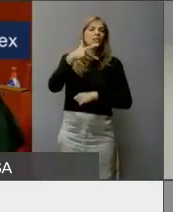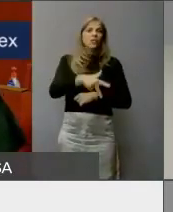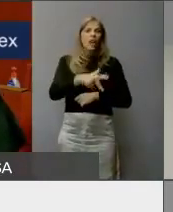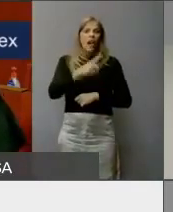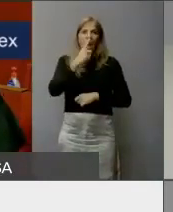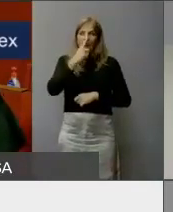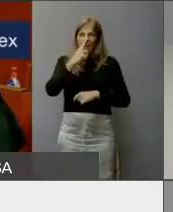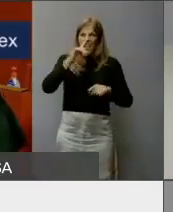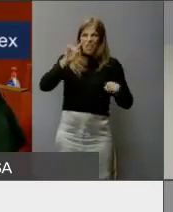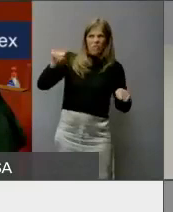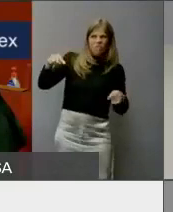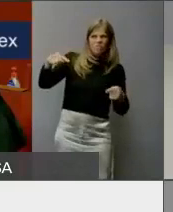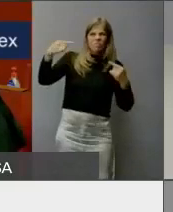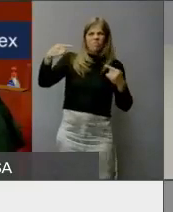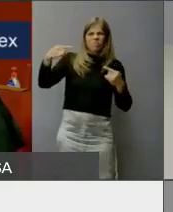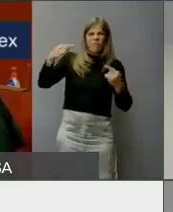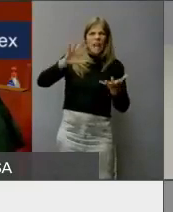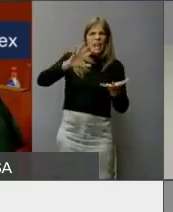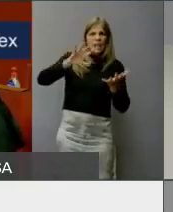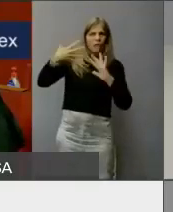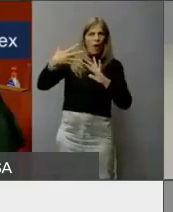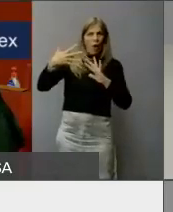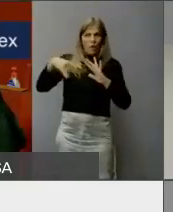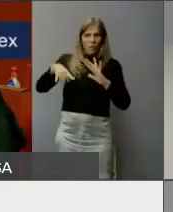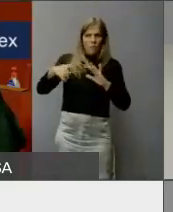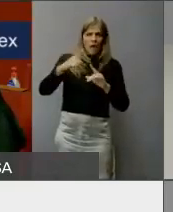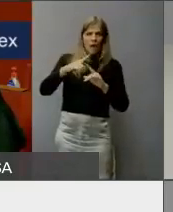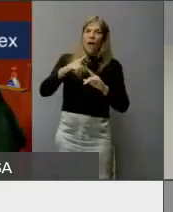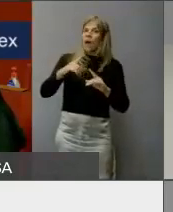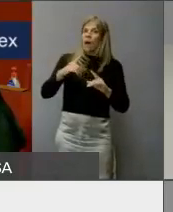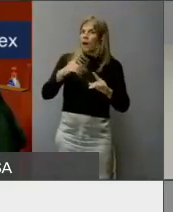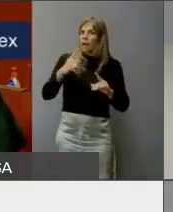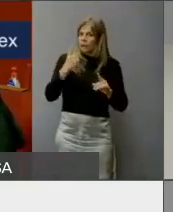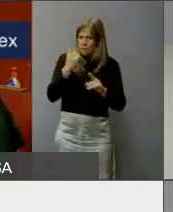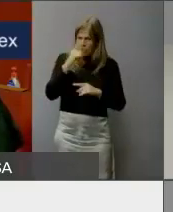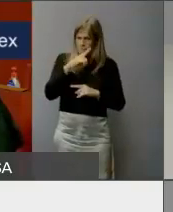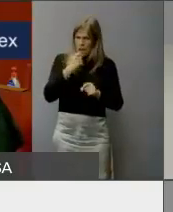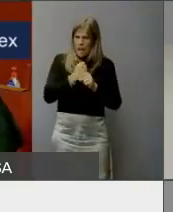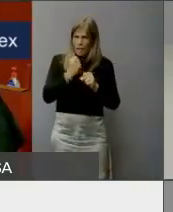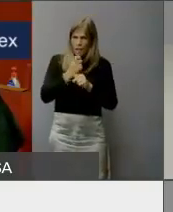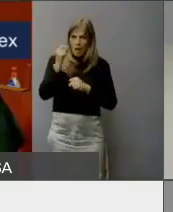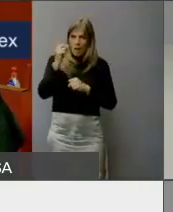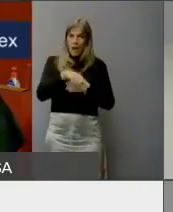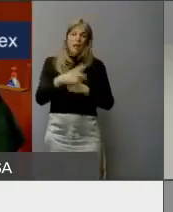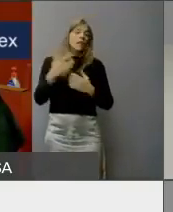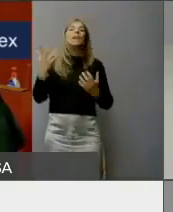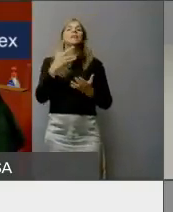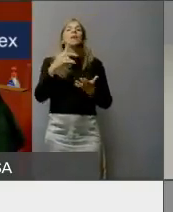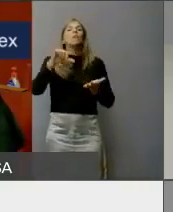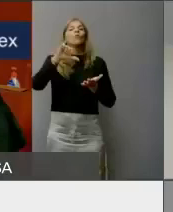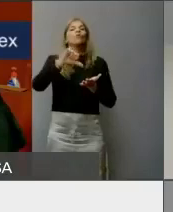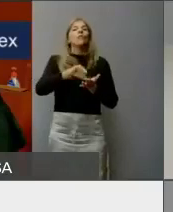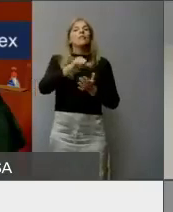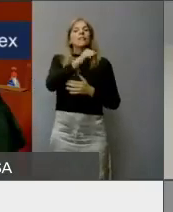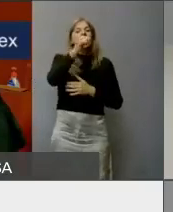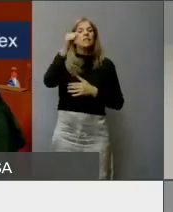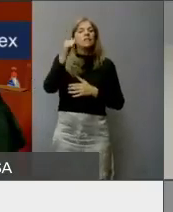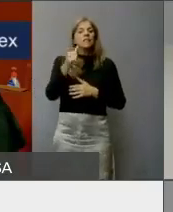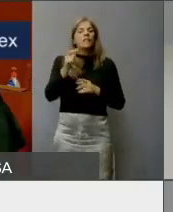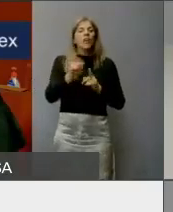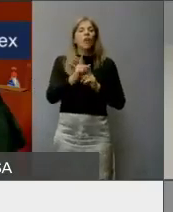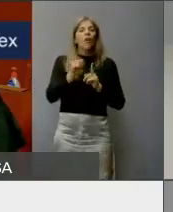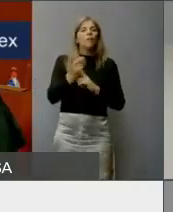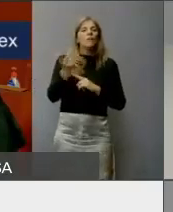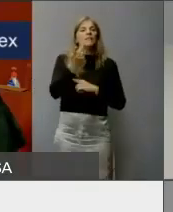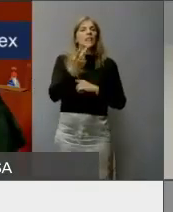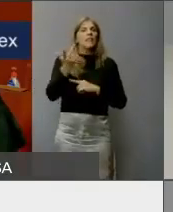perché non ci sono servizi è stato menzionato i centri estivi come servizi inesistenti io stamattina ho